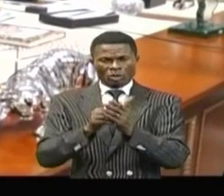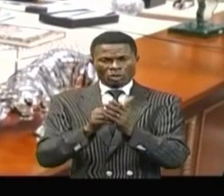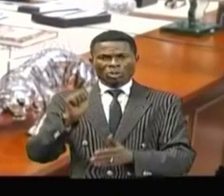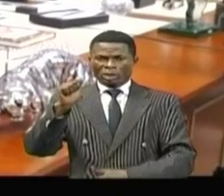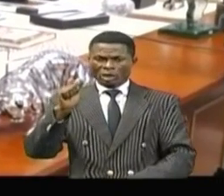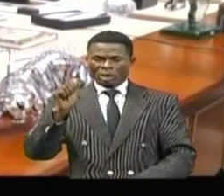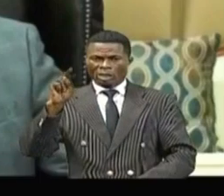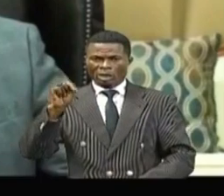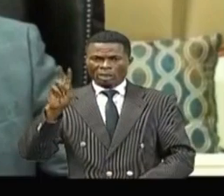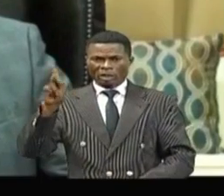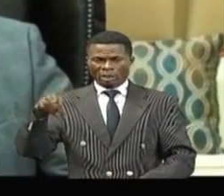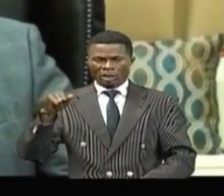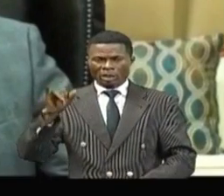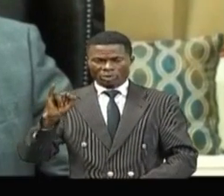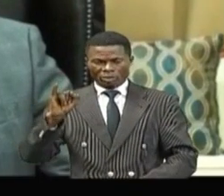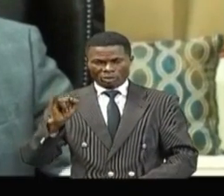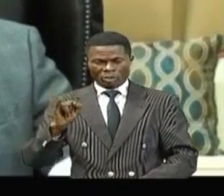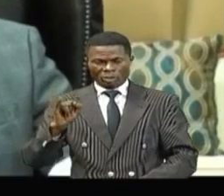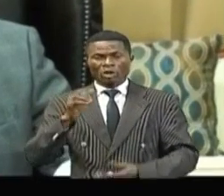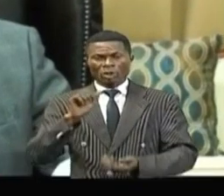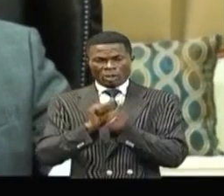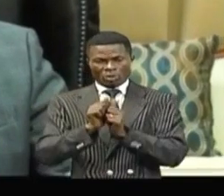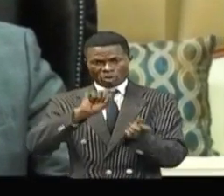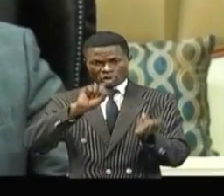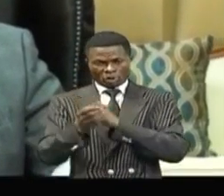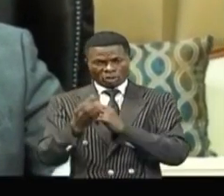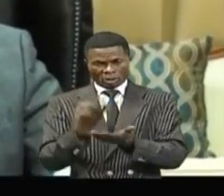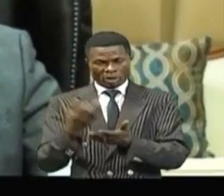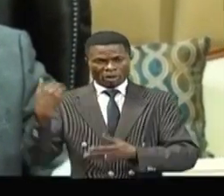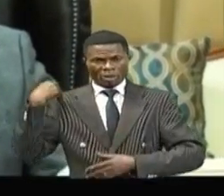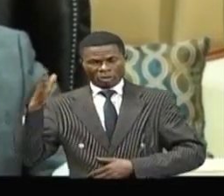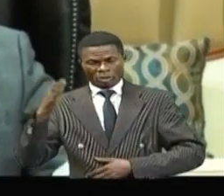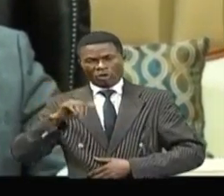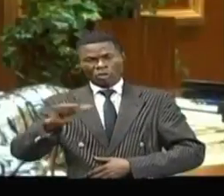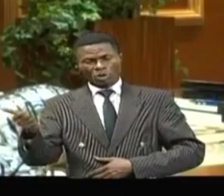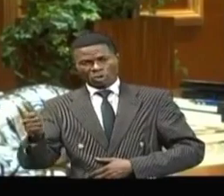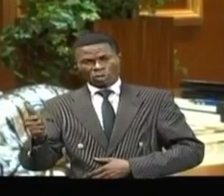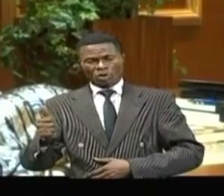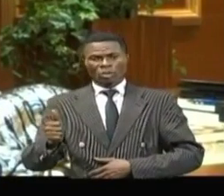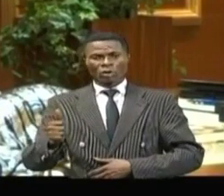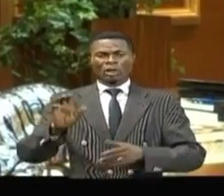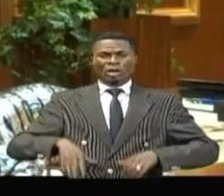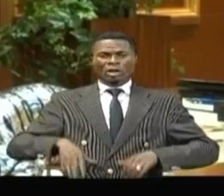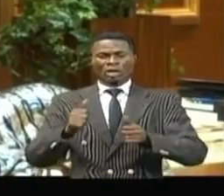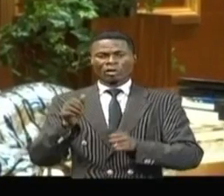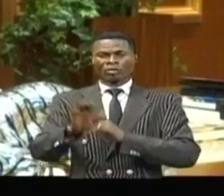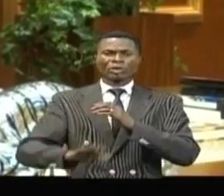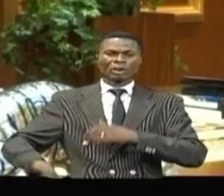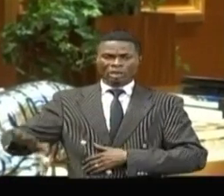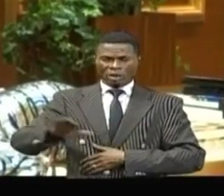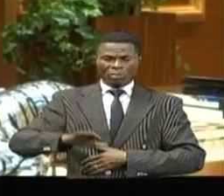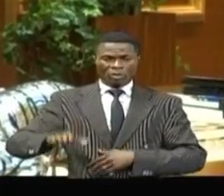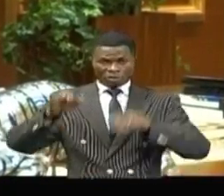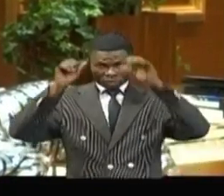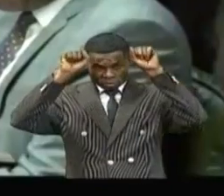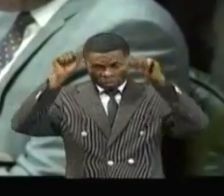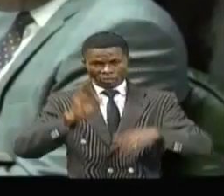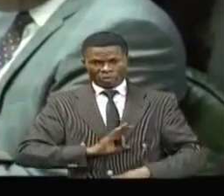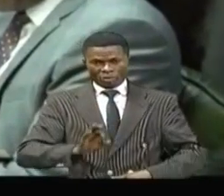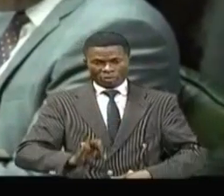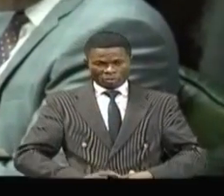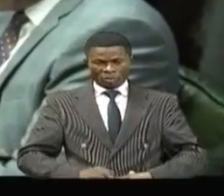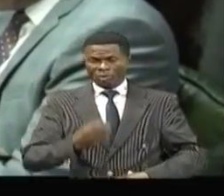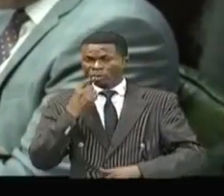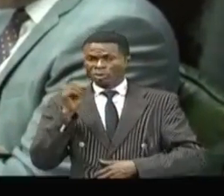de l'ITIE. Vu l'impact de réforme des finances publiques sur les autres secteurs de la vie nationale, le président de la République a